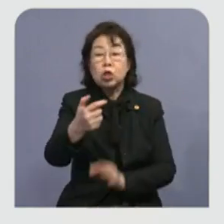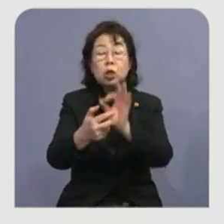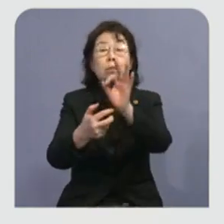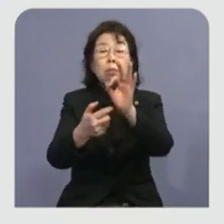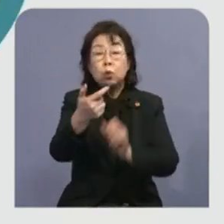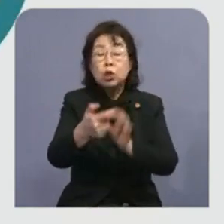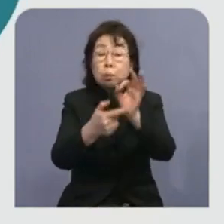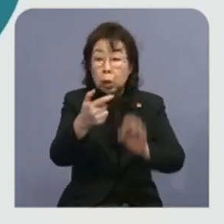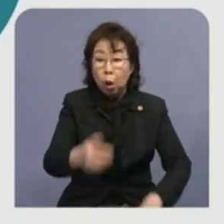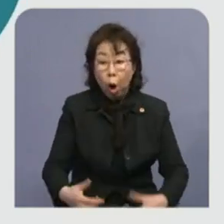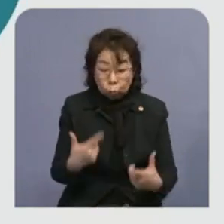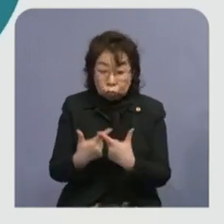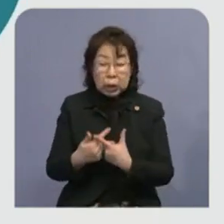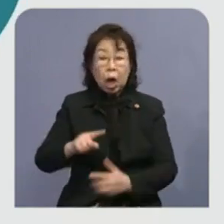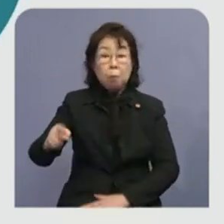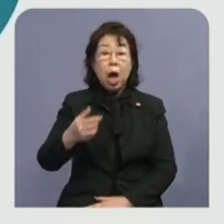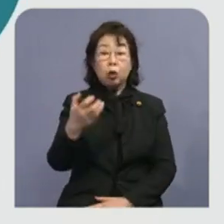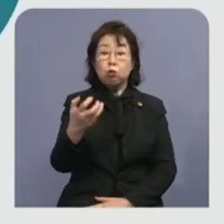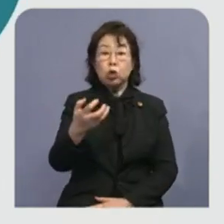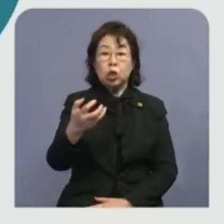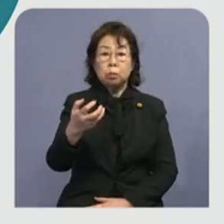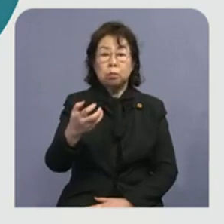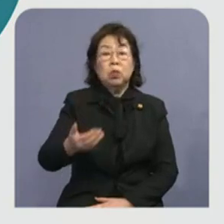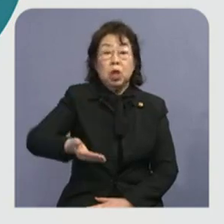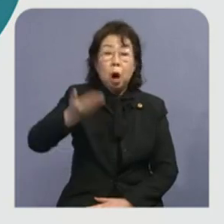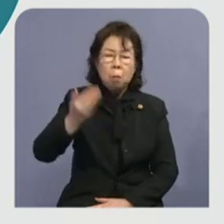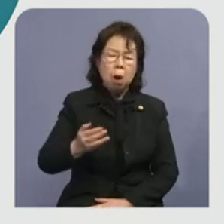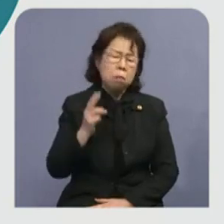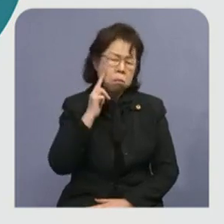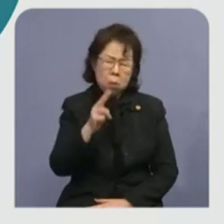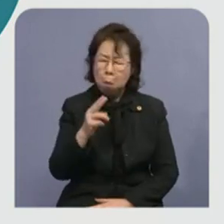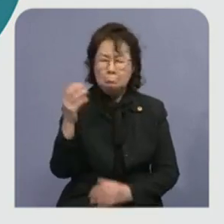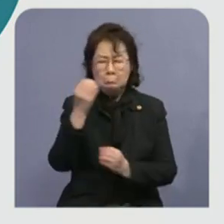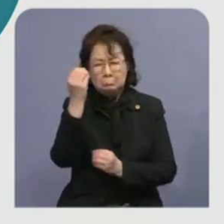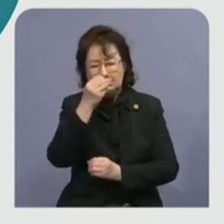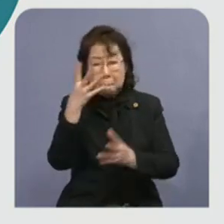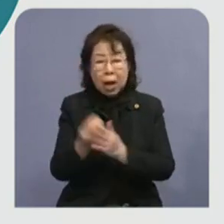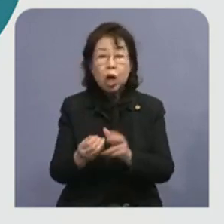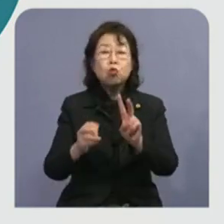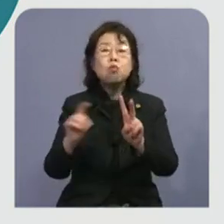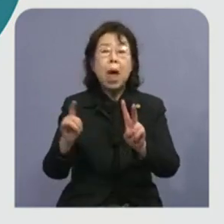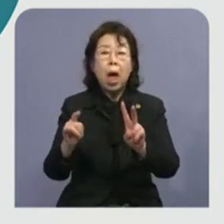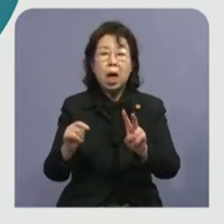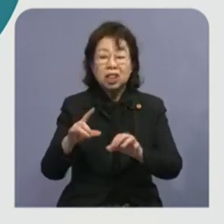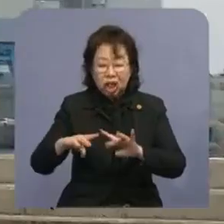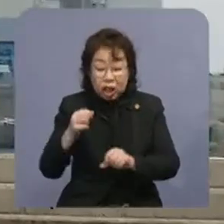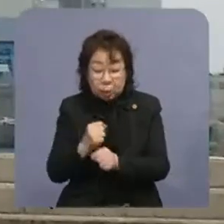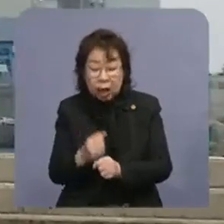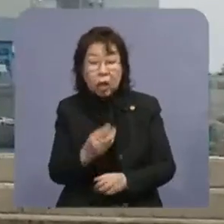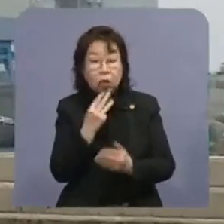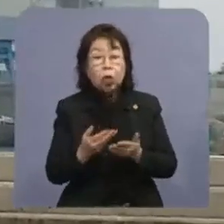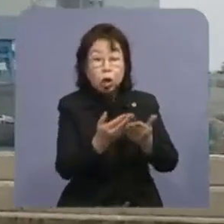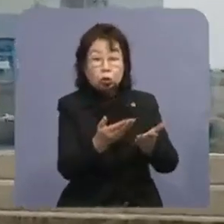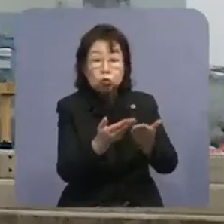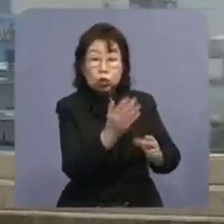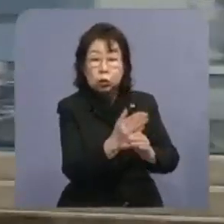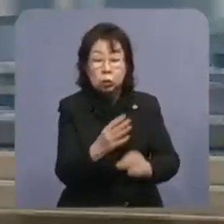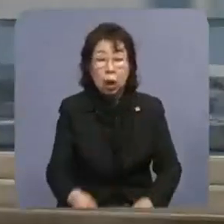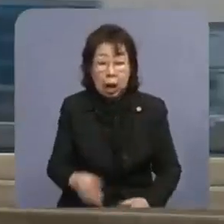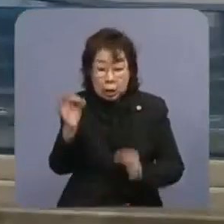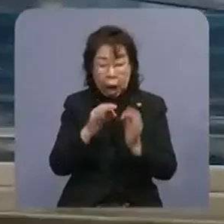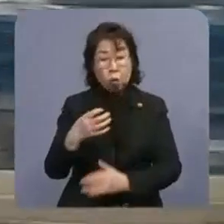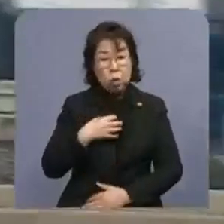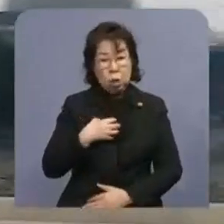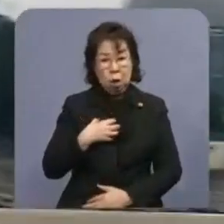수준인데 비해 부산인 190%로 필요한 것보다 배 가까운 정리를 생산해 수도권으로 보내고 있습니다 사고 위험